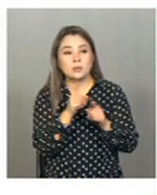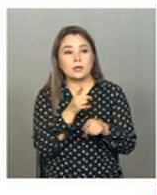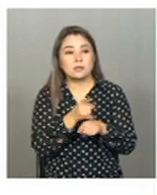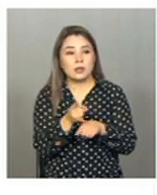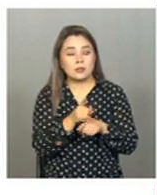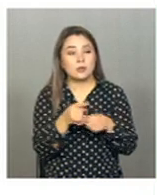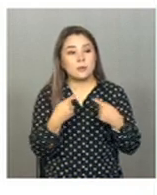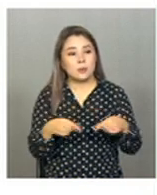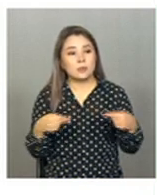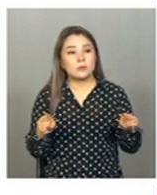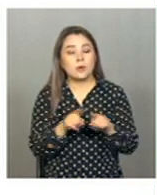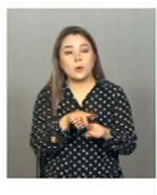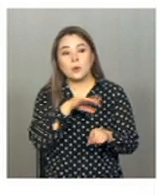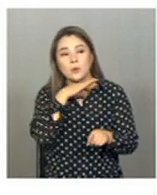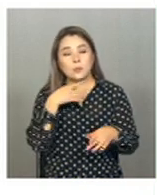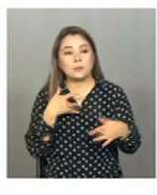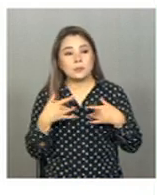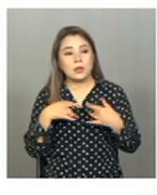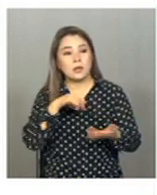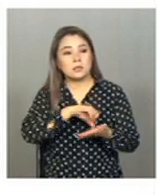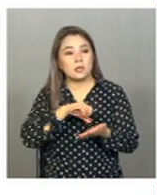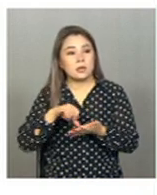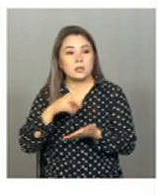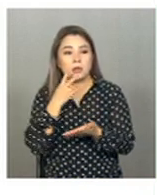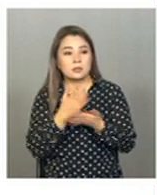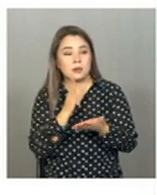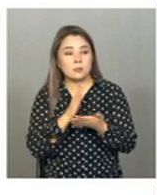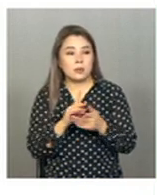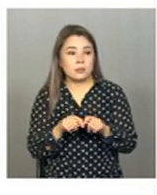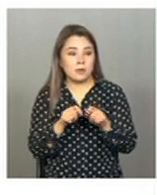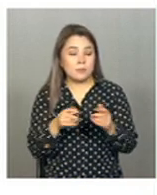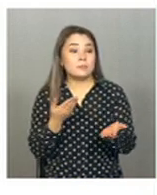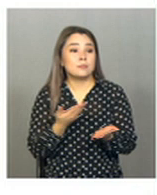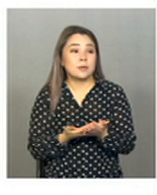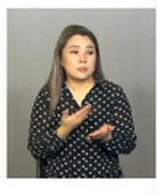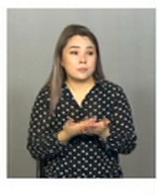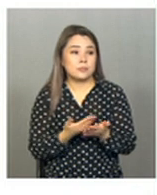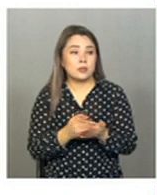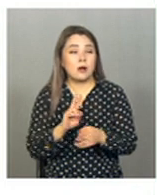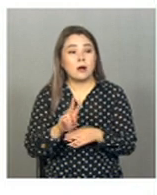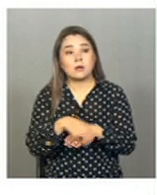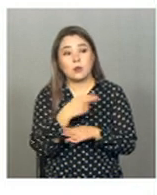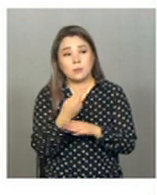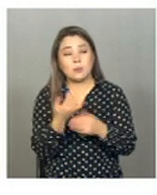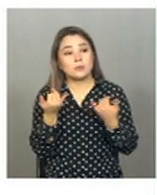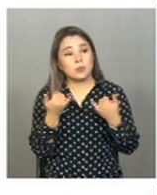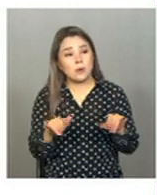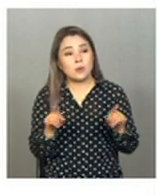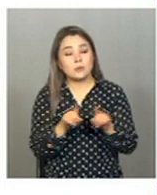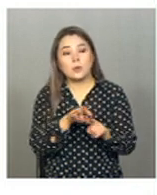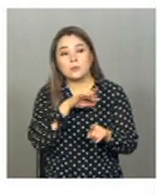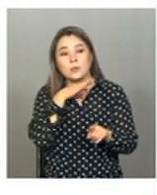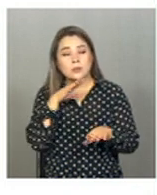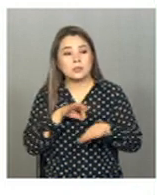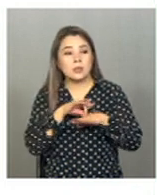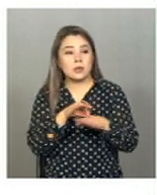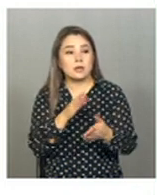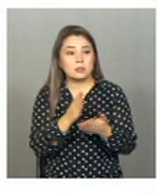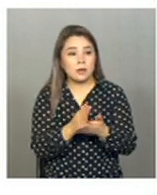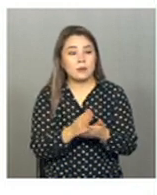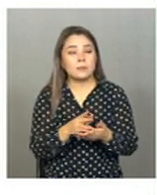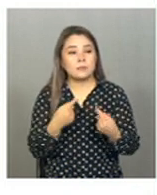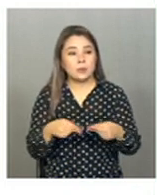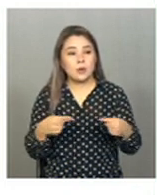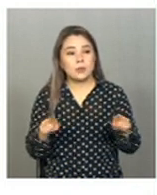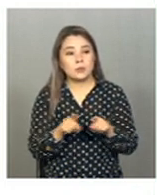басқа көптеген өнерпаздар өнер көрсетеді. Мәселен, акробаттар таңға жайып трюктар көрсетсе, бапкерлер